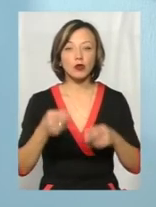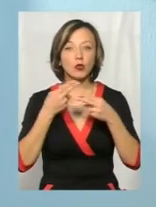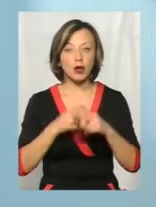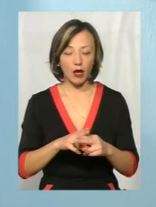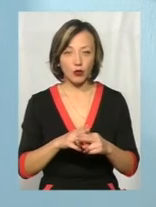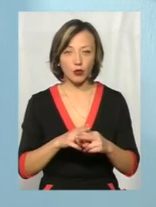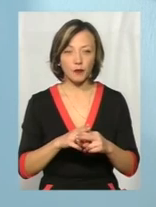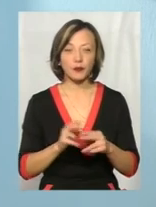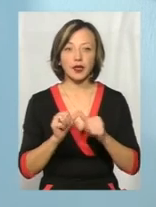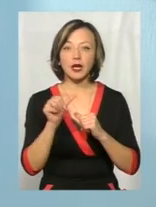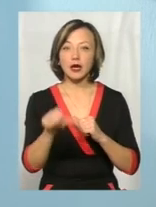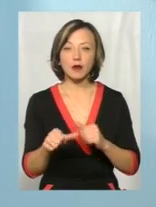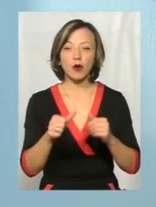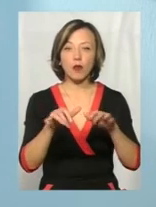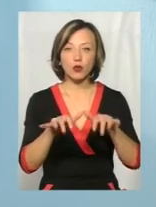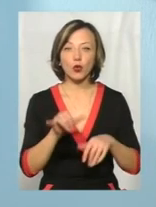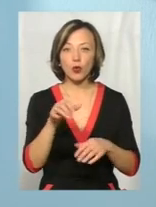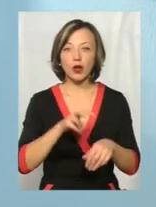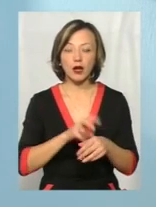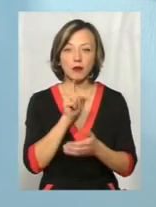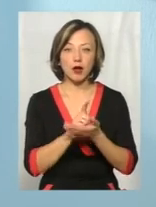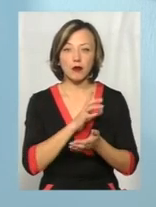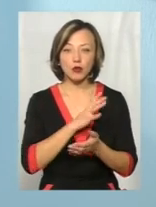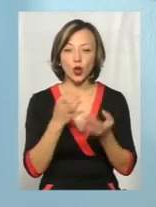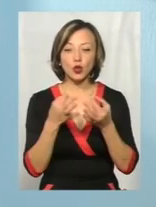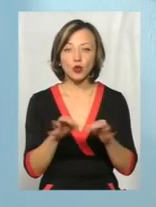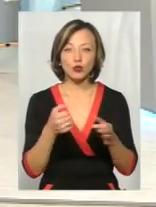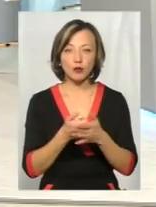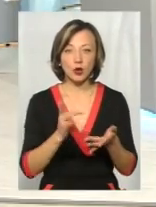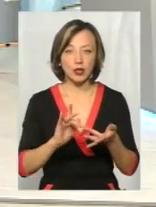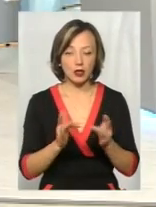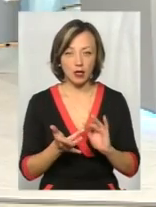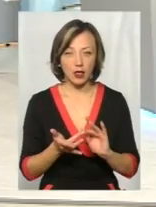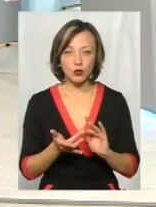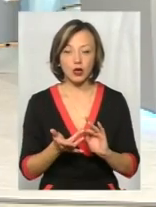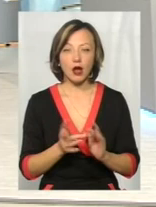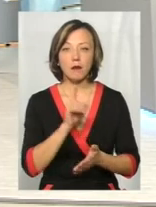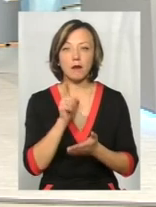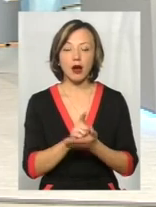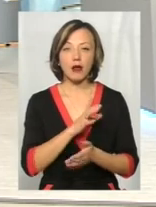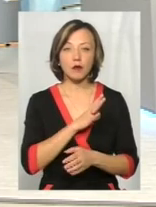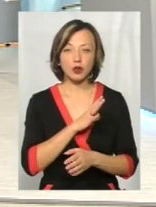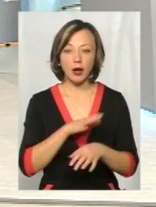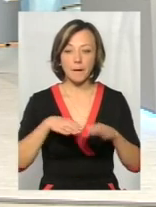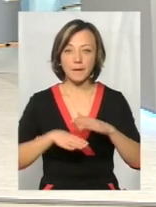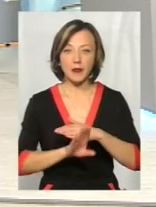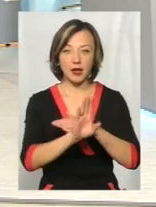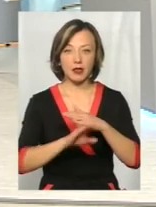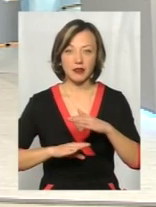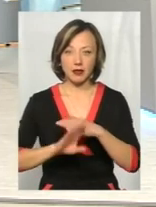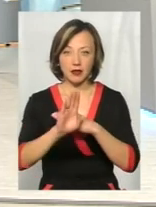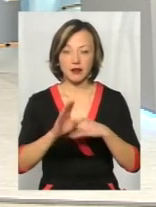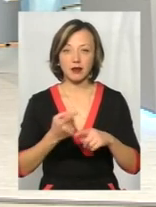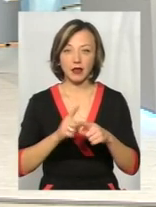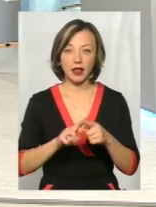технікою. Крім комп'ютера, у лікаря має бути доступ до мережі інтернет. Значить, має бути принтер, так як він має на ньому